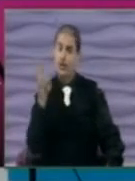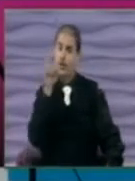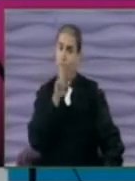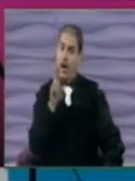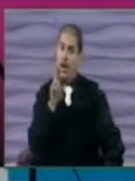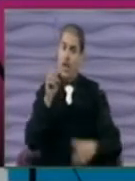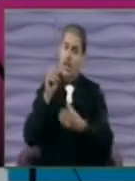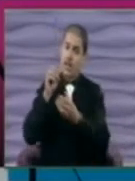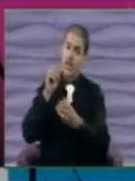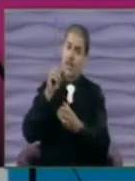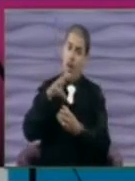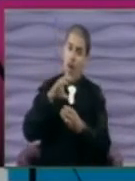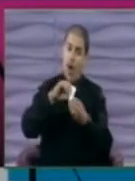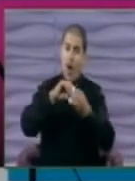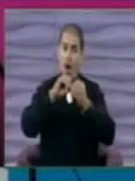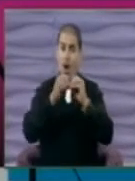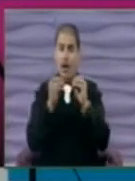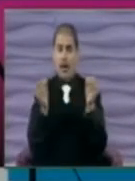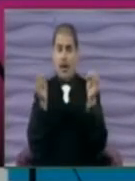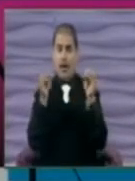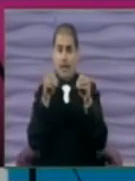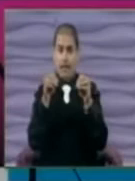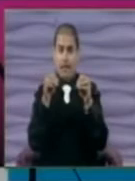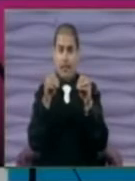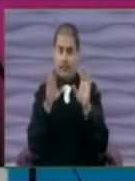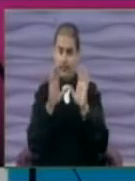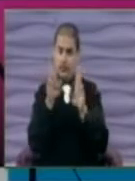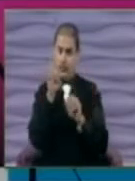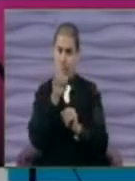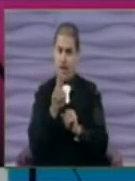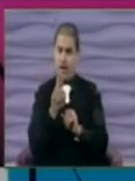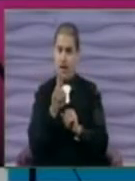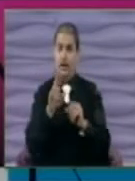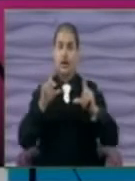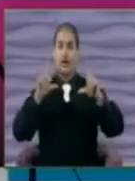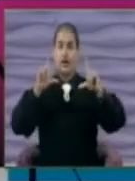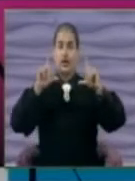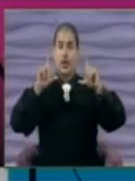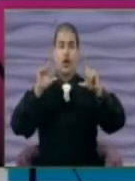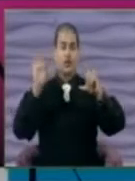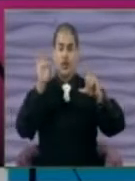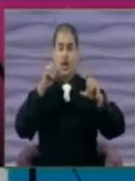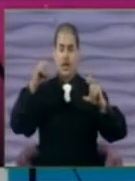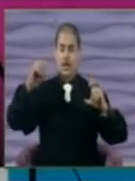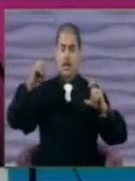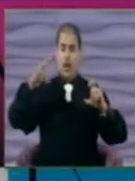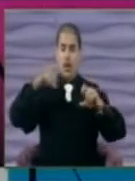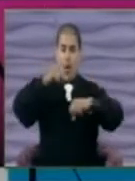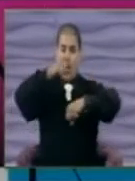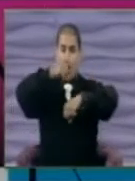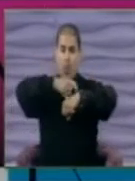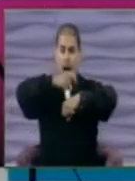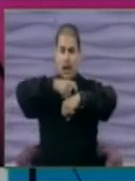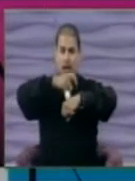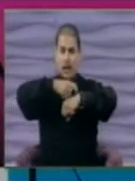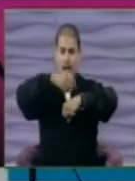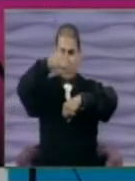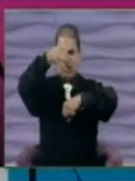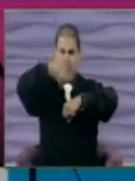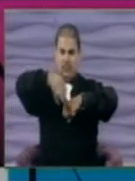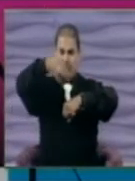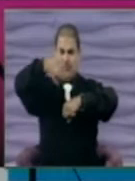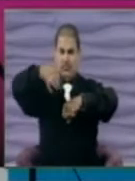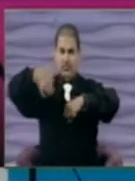بالإضاءة بتصويرك؟ أول شيء الصورة كاملة عبارة عن ضوء. صح. فإذا احنا قدرنا نختار الوقت المناسب والإضاءة المناسبة فاحنا تلقائيا حصلنا